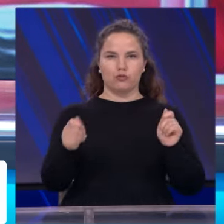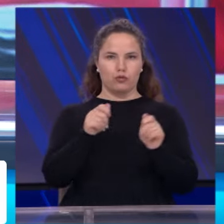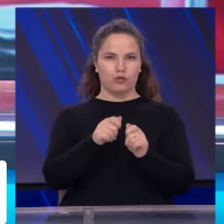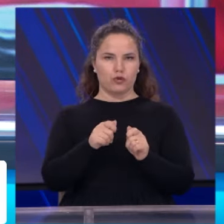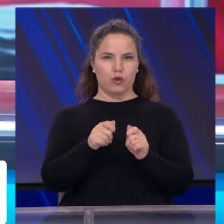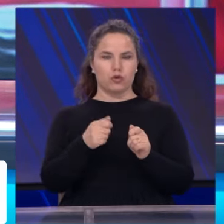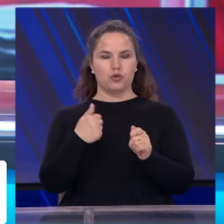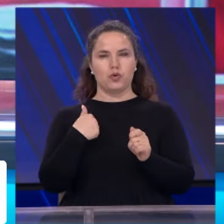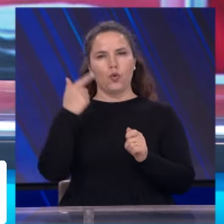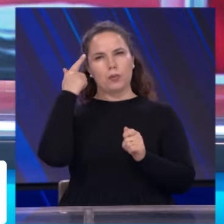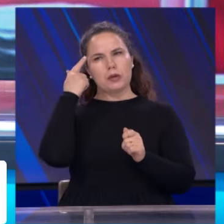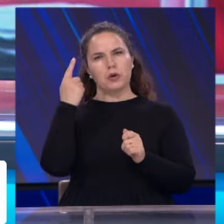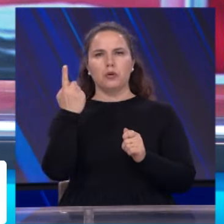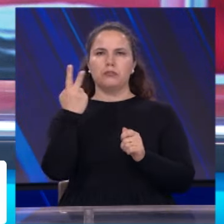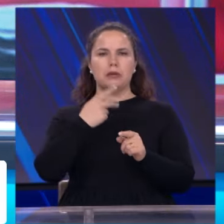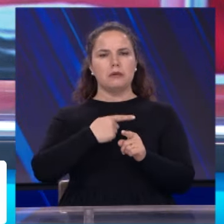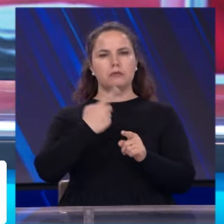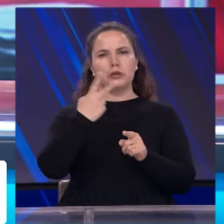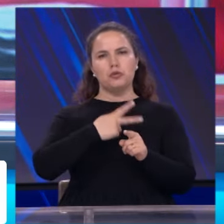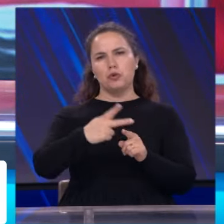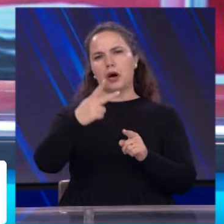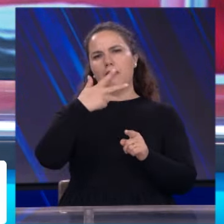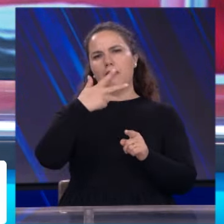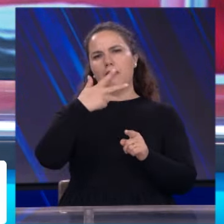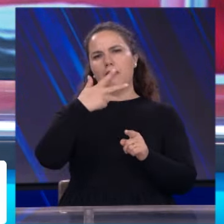mbeten edhe pak javë për të shprehur për këtë çështje.